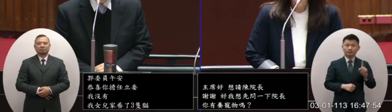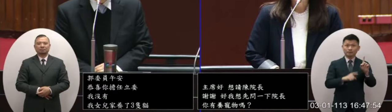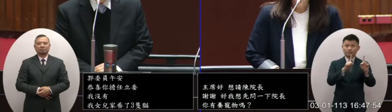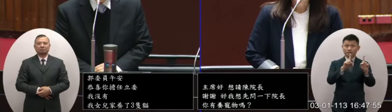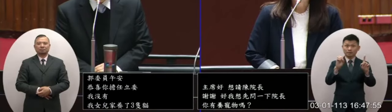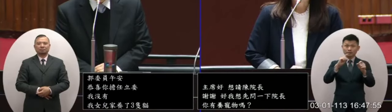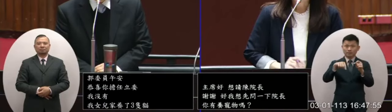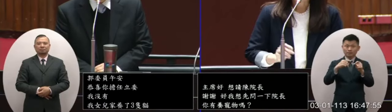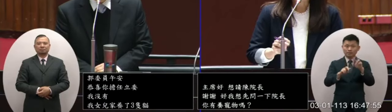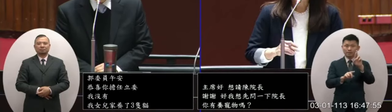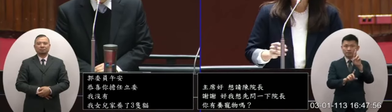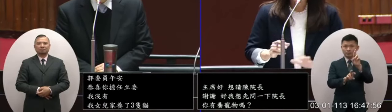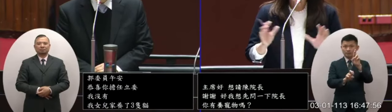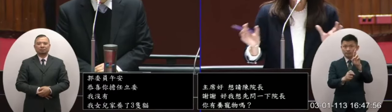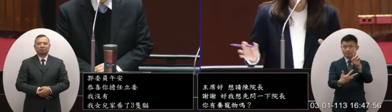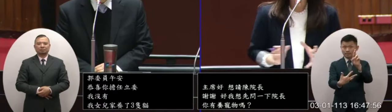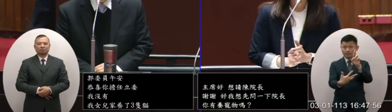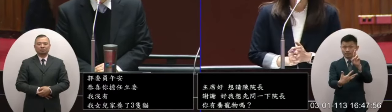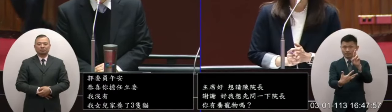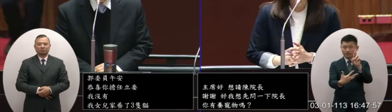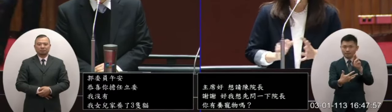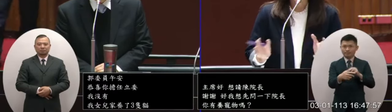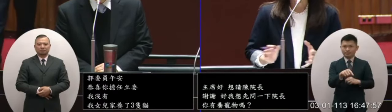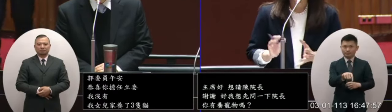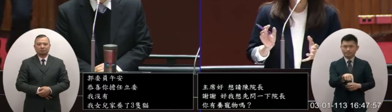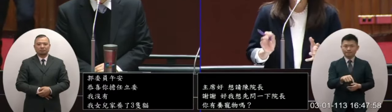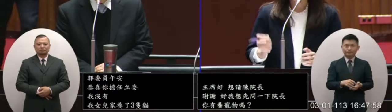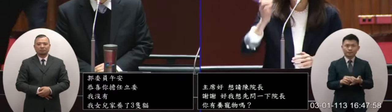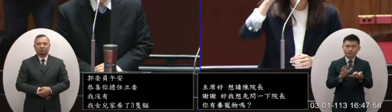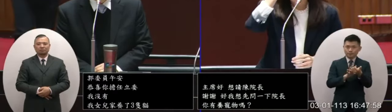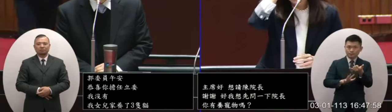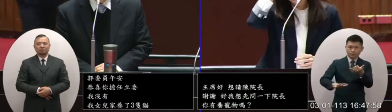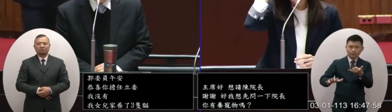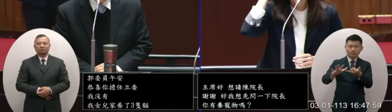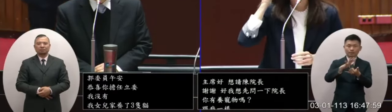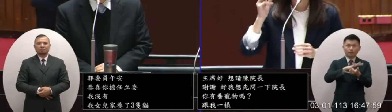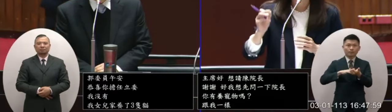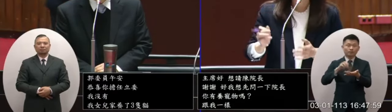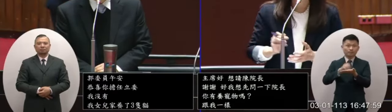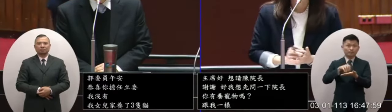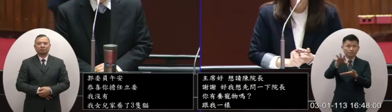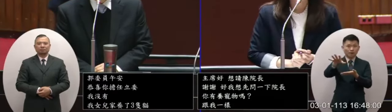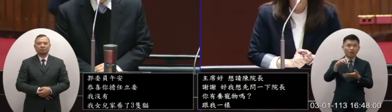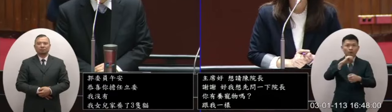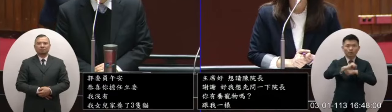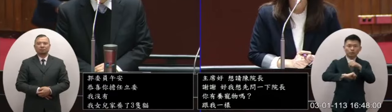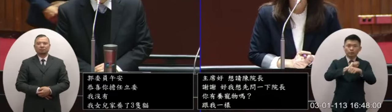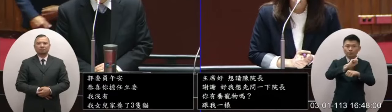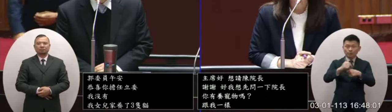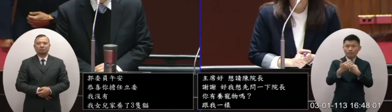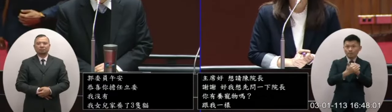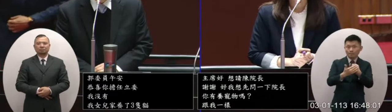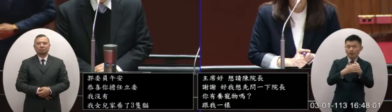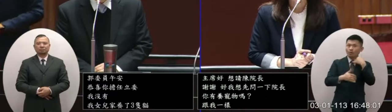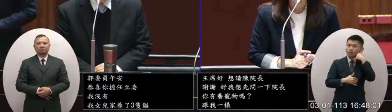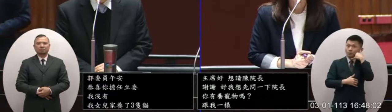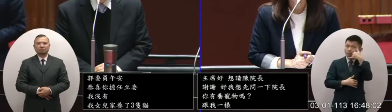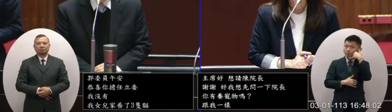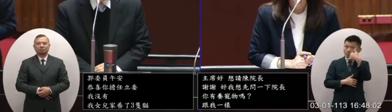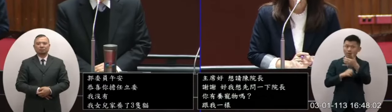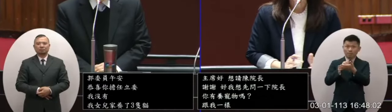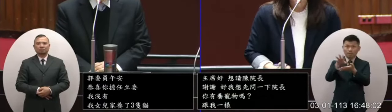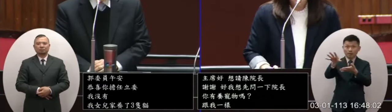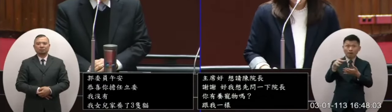110年的12月28号的时候，其实我们有一个就是全国可以通报关于动保的一个专线，是几